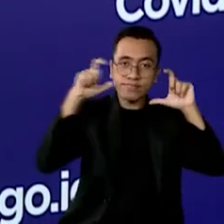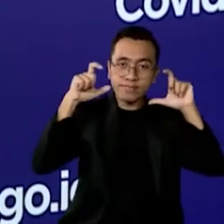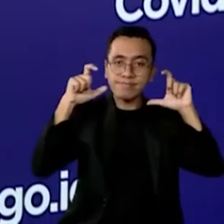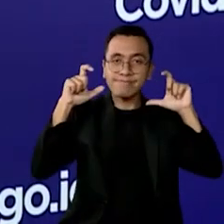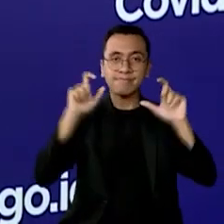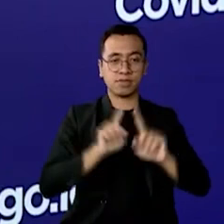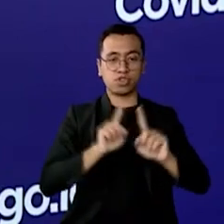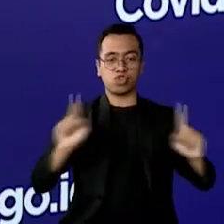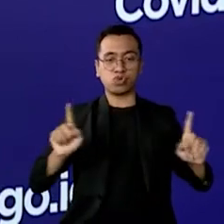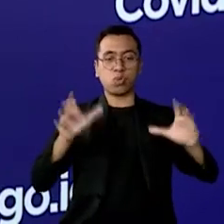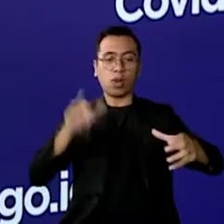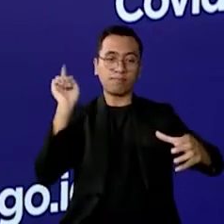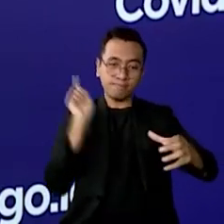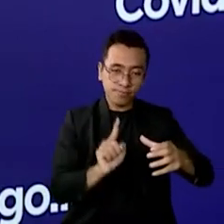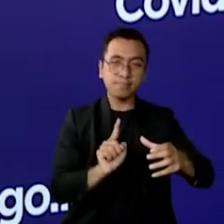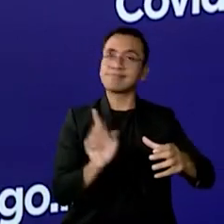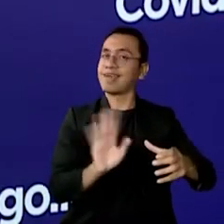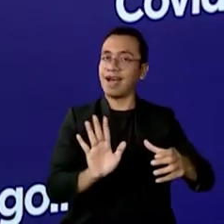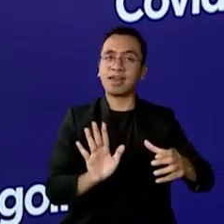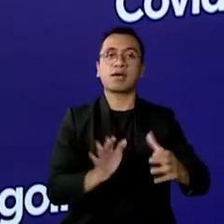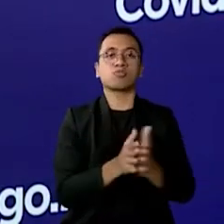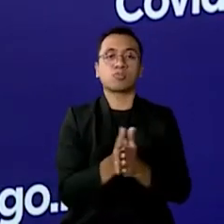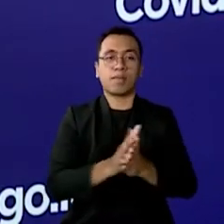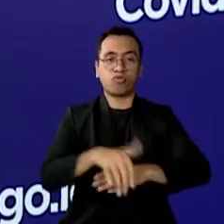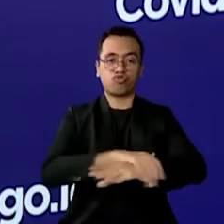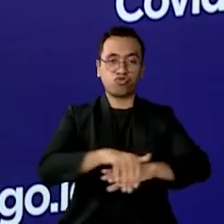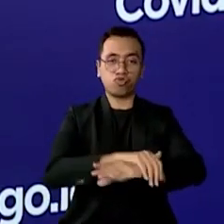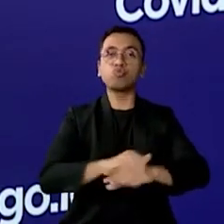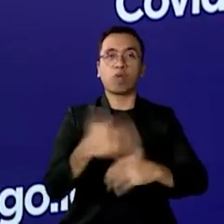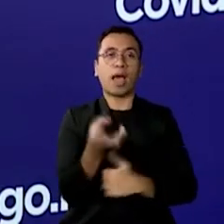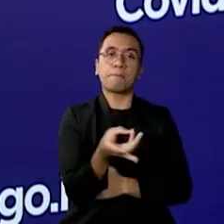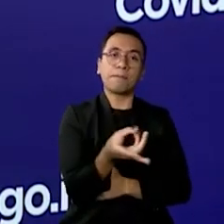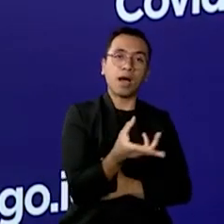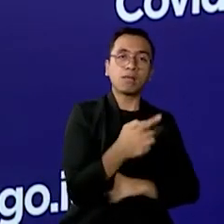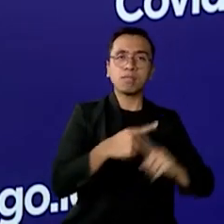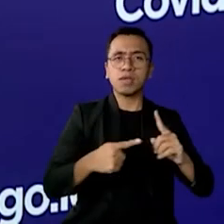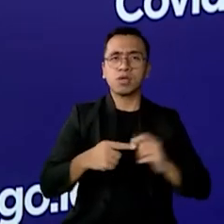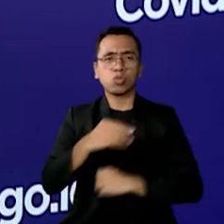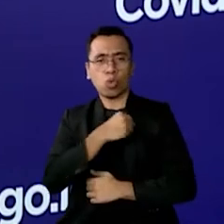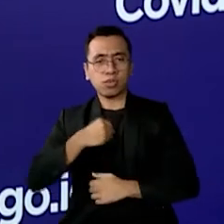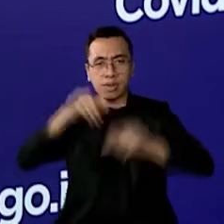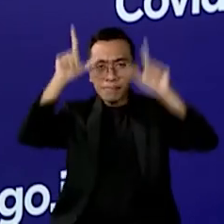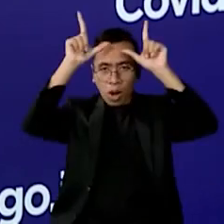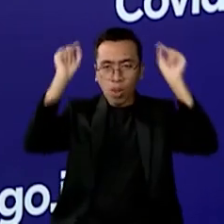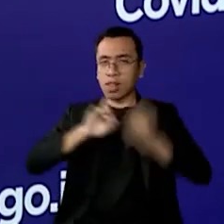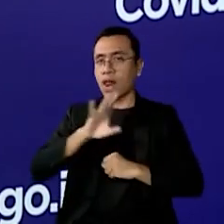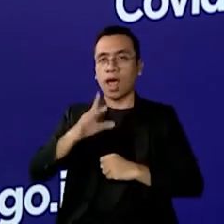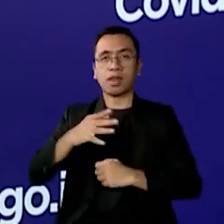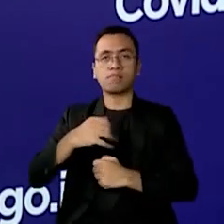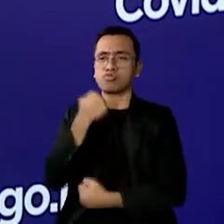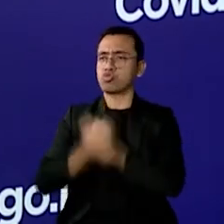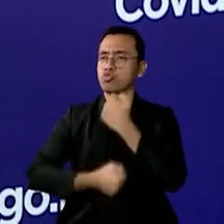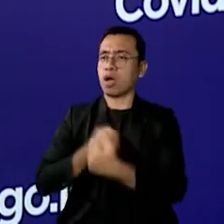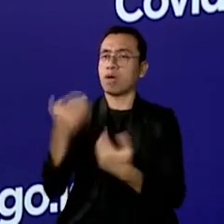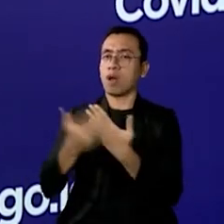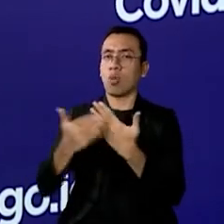jarak dan menghindari kerumunan serta masjid tengah belum sebanding dengan beratnya perjuangan dokter dan tenaga kesehatan yang merawat pasien di